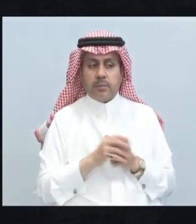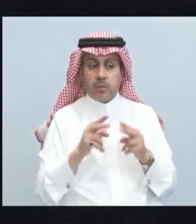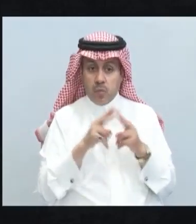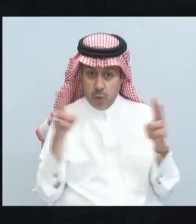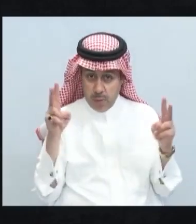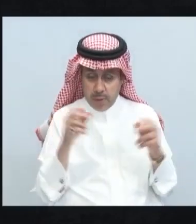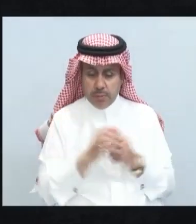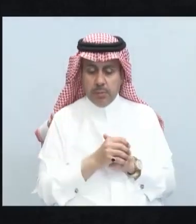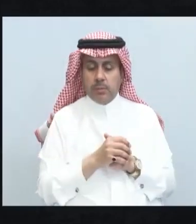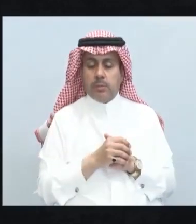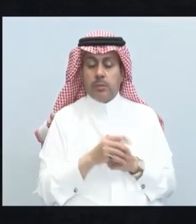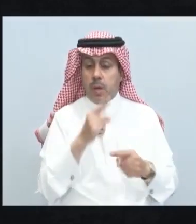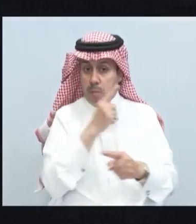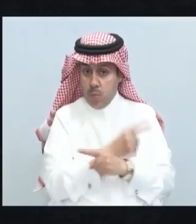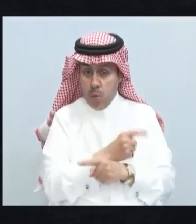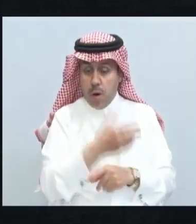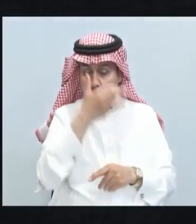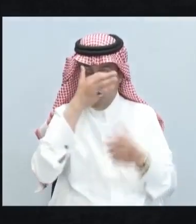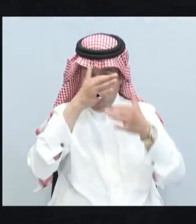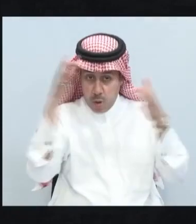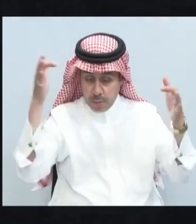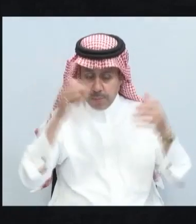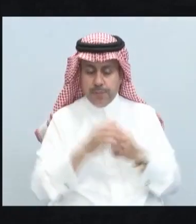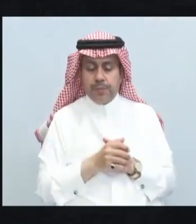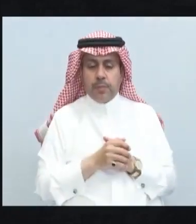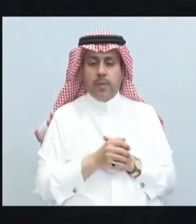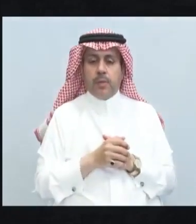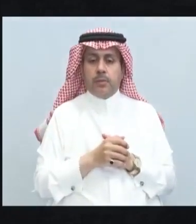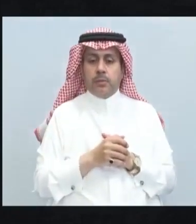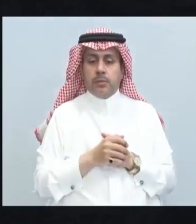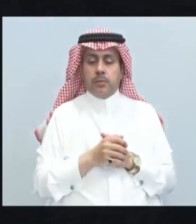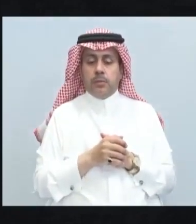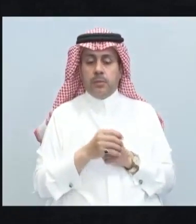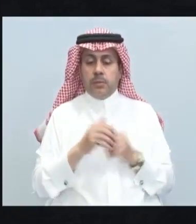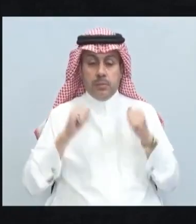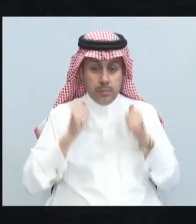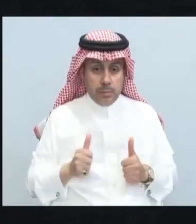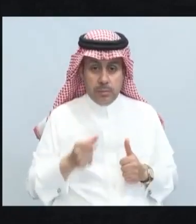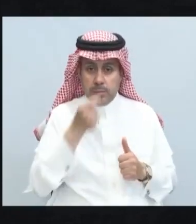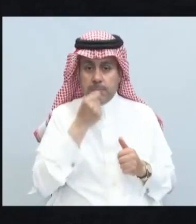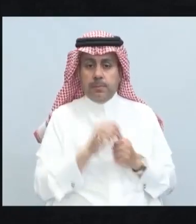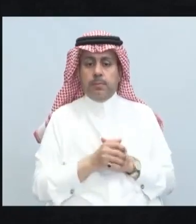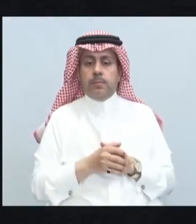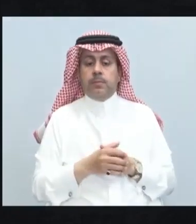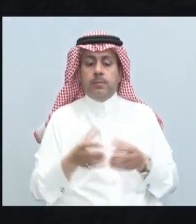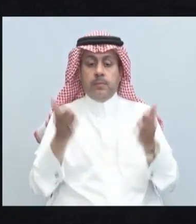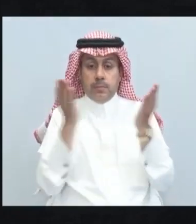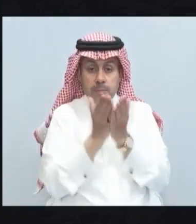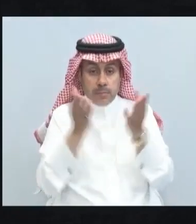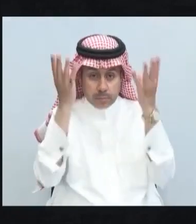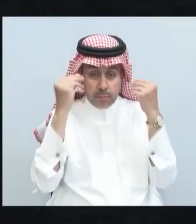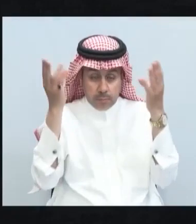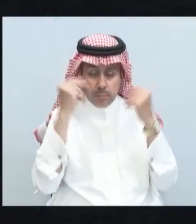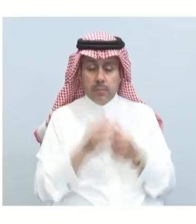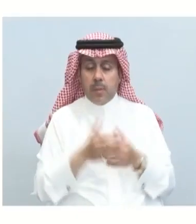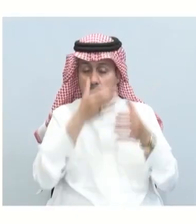فيخبره الشيخ متقن عالم هذه مهم ان يقرا طالب القران على ذلك العالم المتقن حتى يوضح له